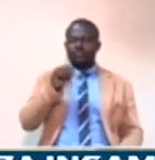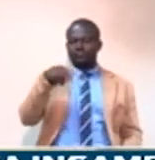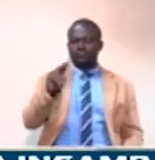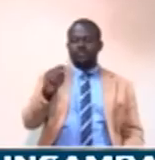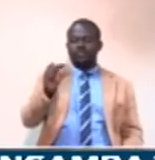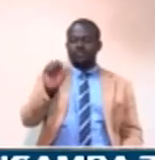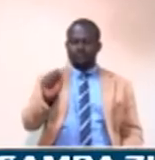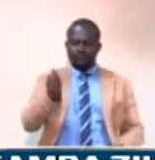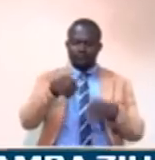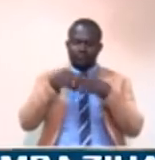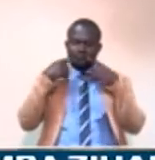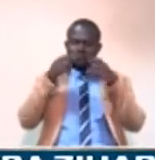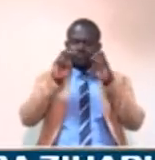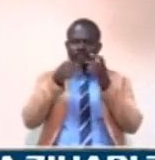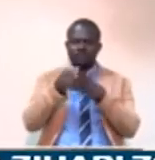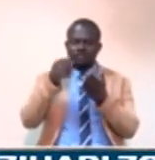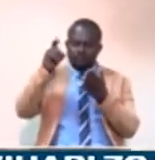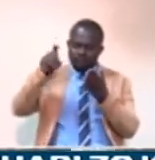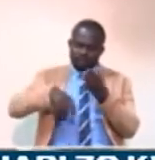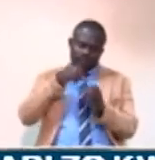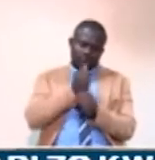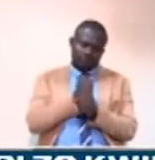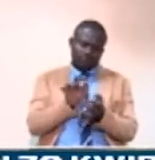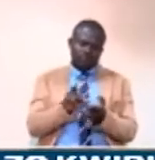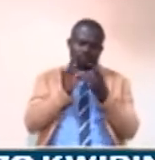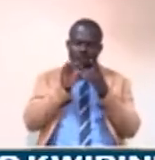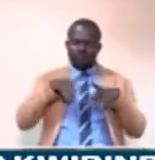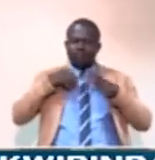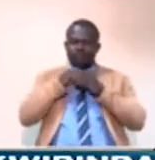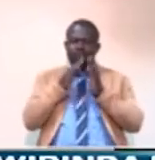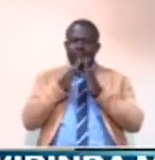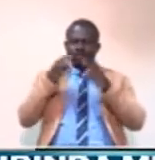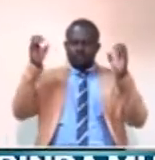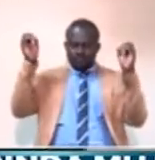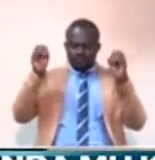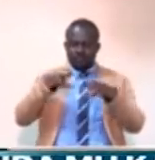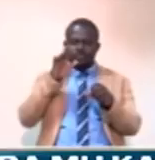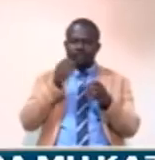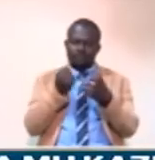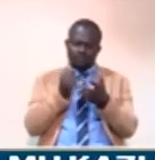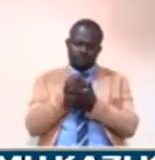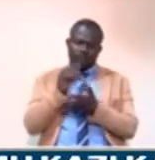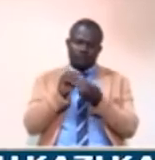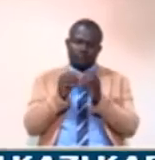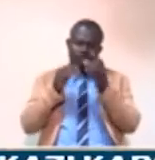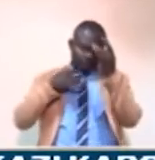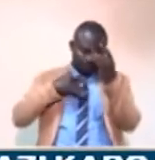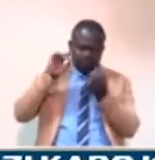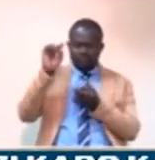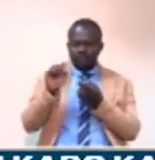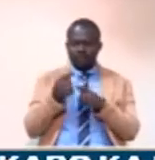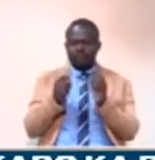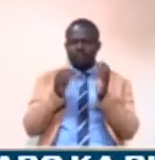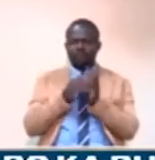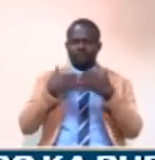Impunga Tarcisse avuga ko hari igikwiye gukorwa by'umwihariko n'abatuye umujyi wa Kigali cyatuma imibare y'abandura igabanuka